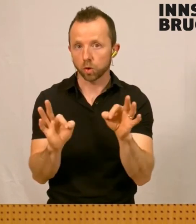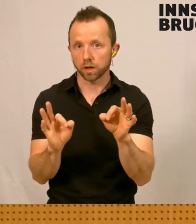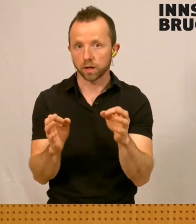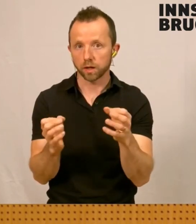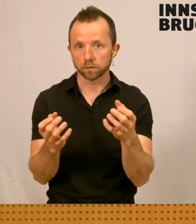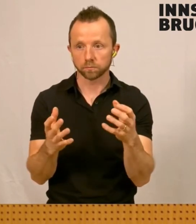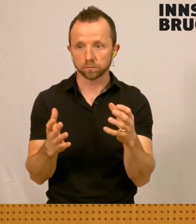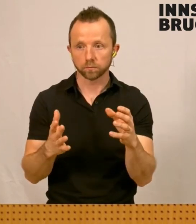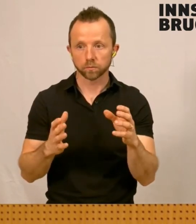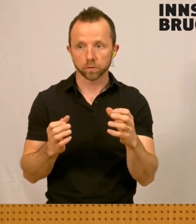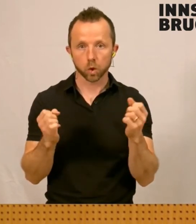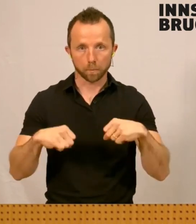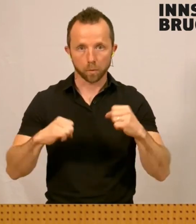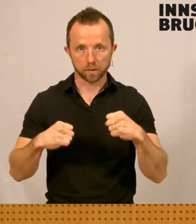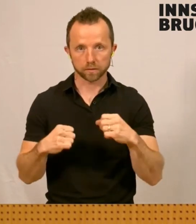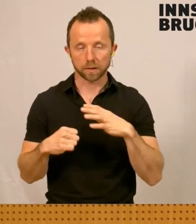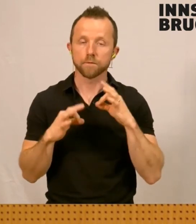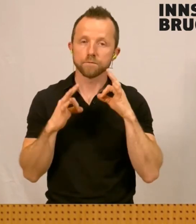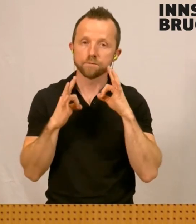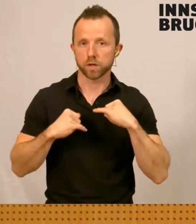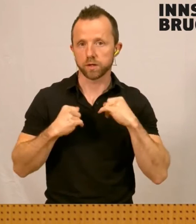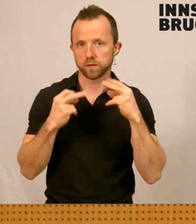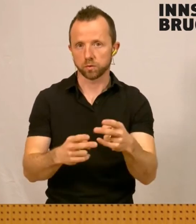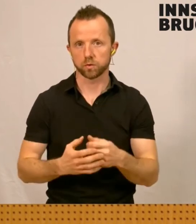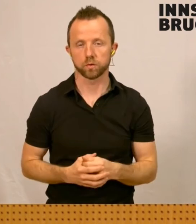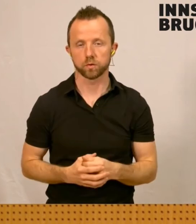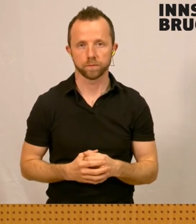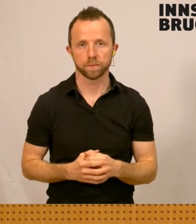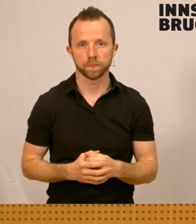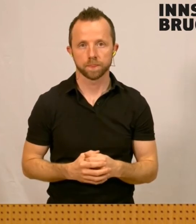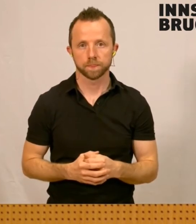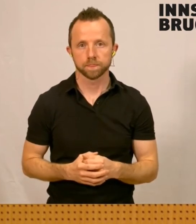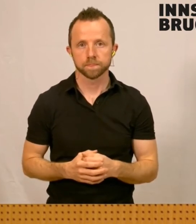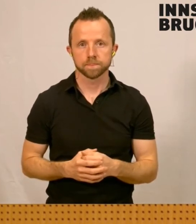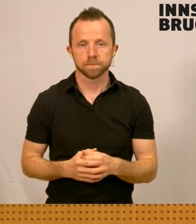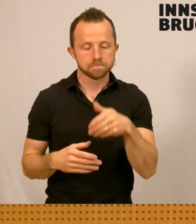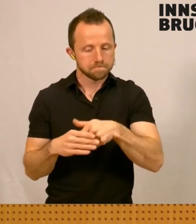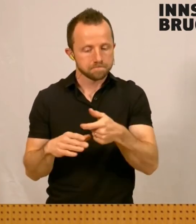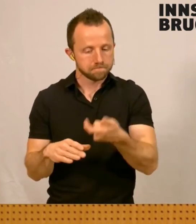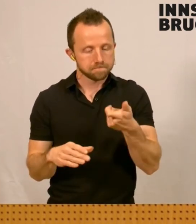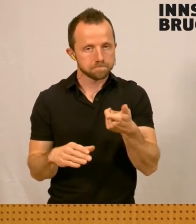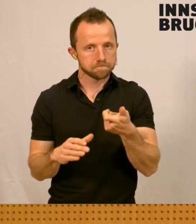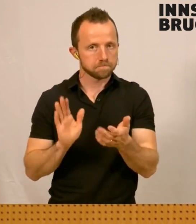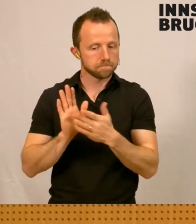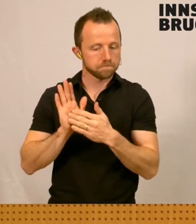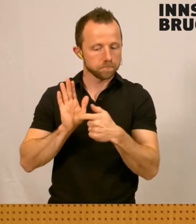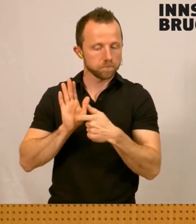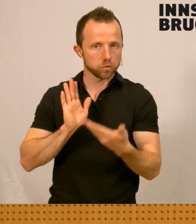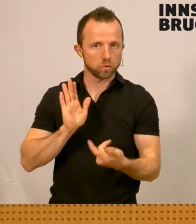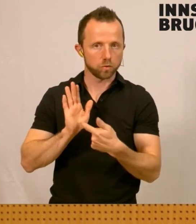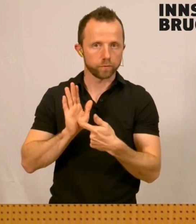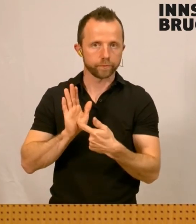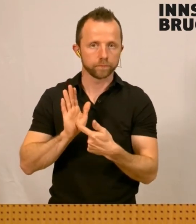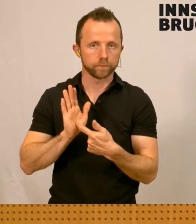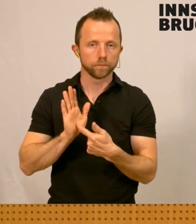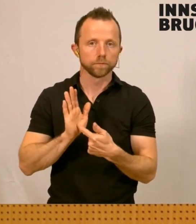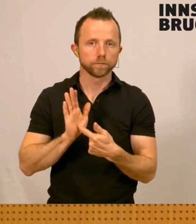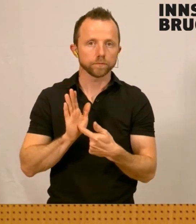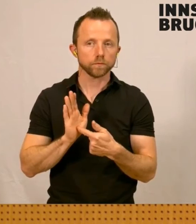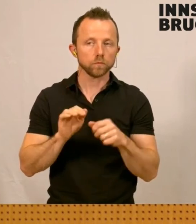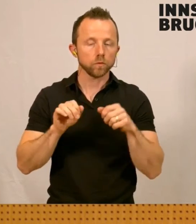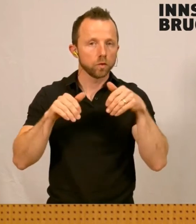Fall für Innsbruck. Daraus ergeben sich für mich folgende Schlussfolgerungen. Wir